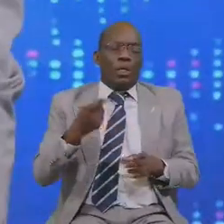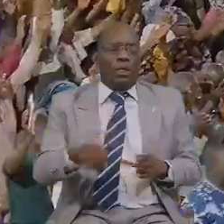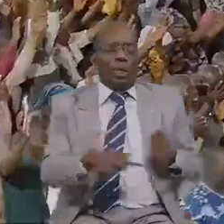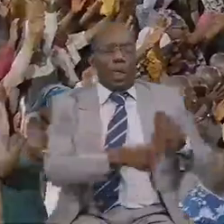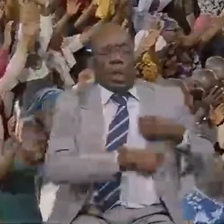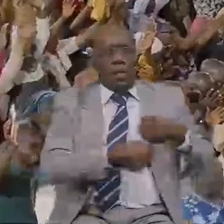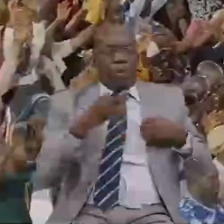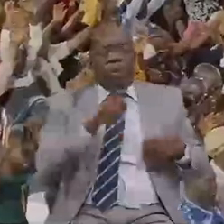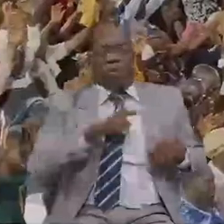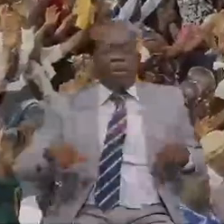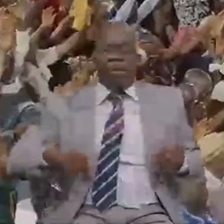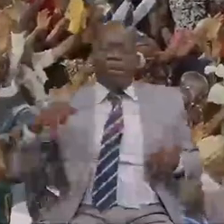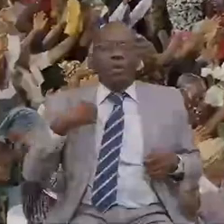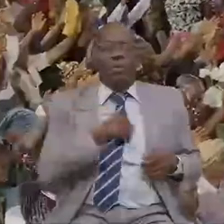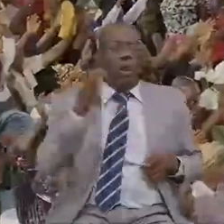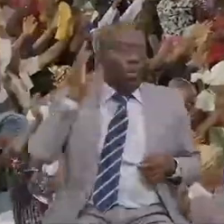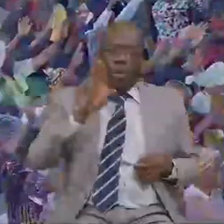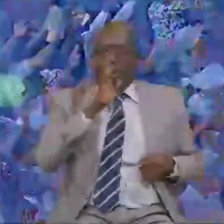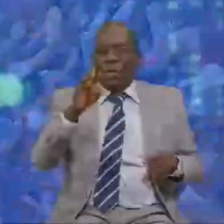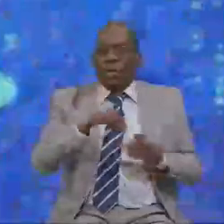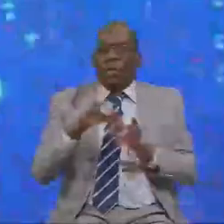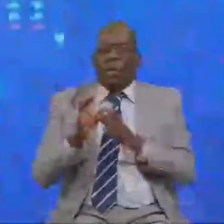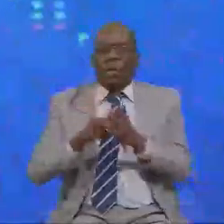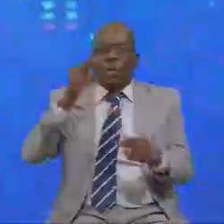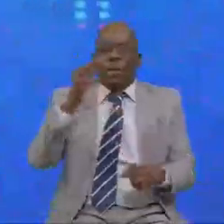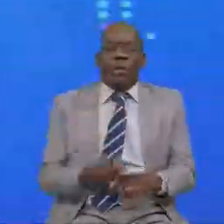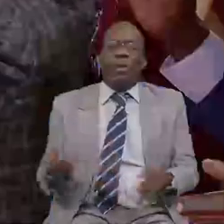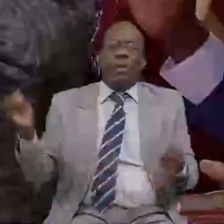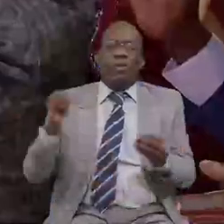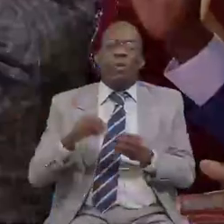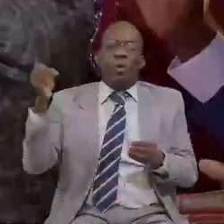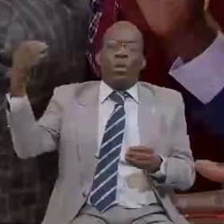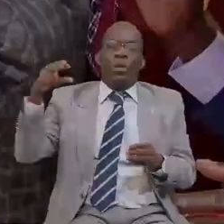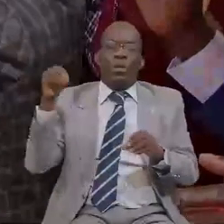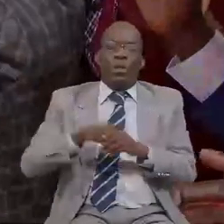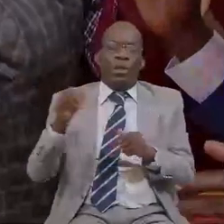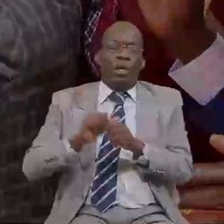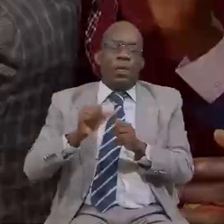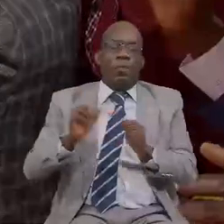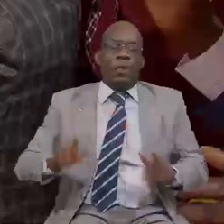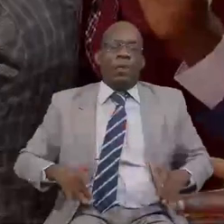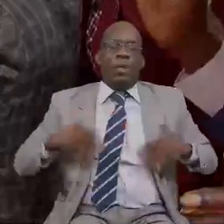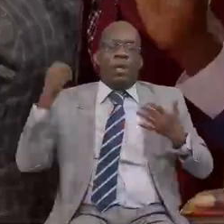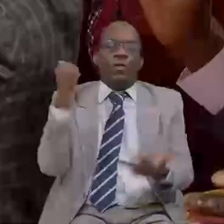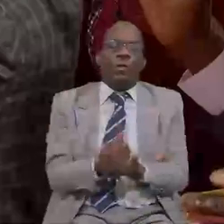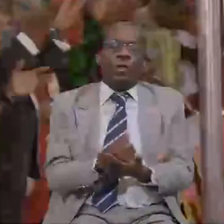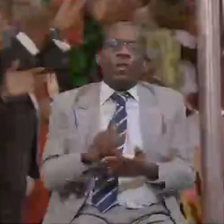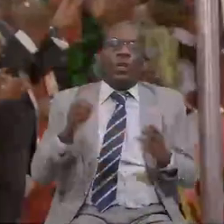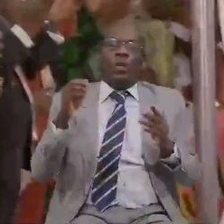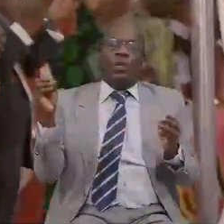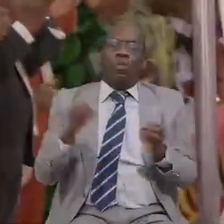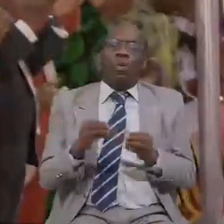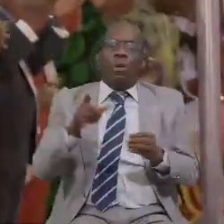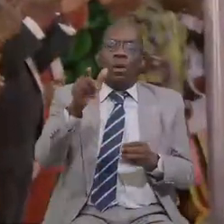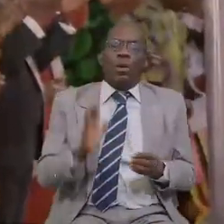Jésus. Plus de grâce dans chaque vie. Plus de piété dans chaque vie.